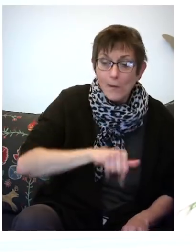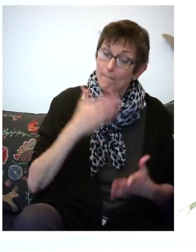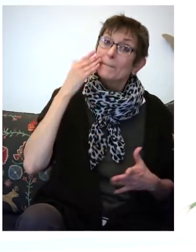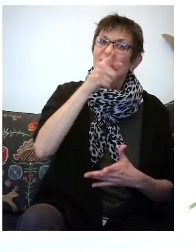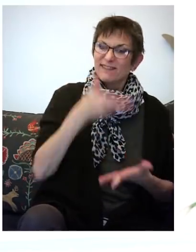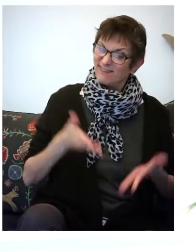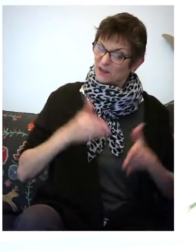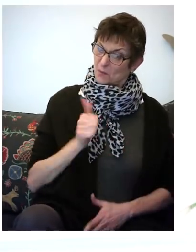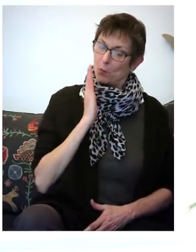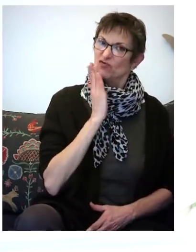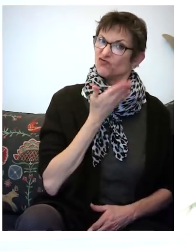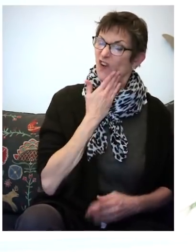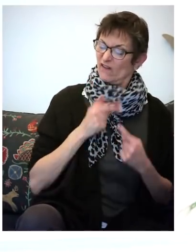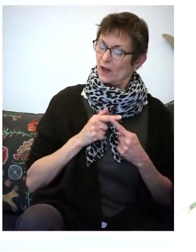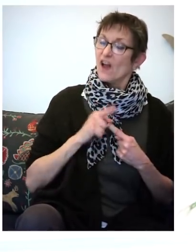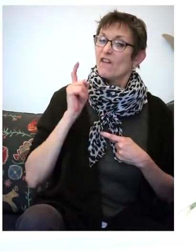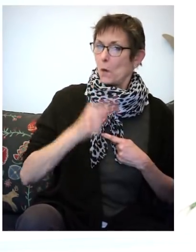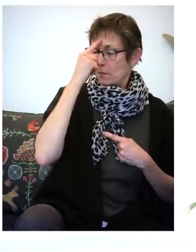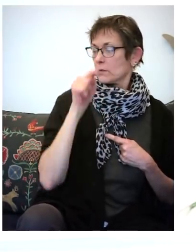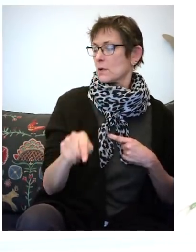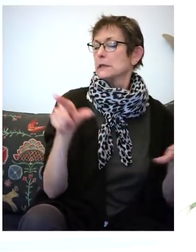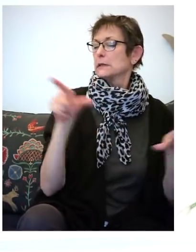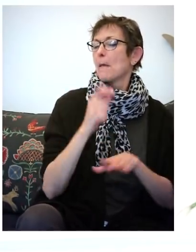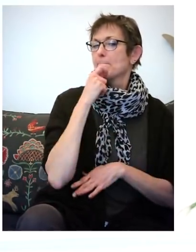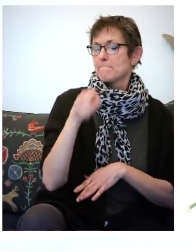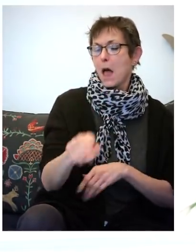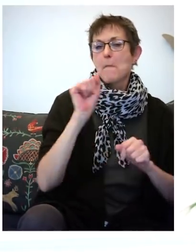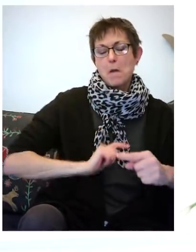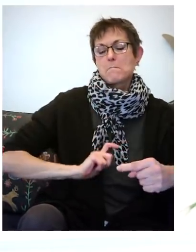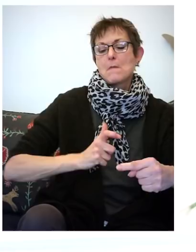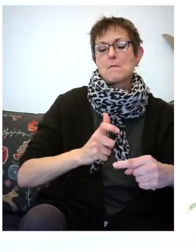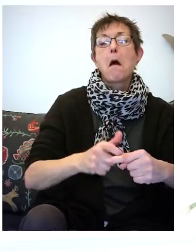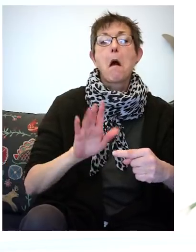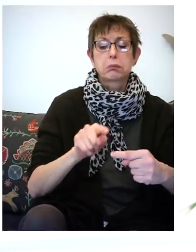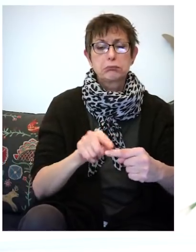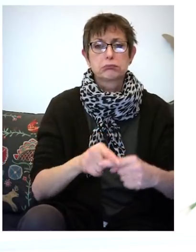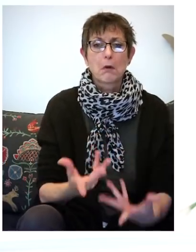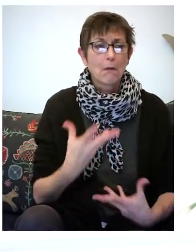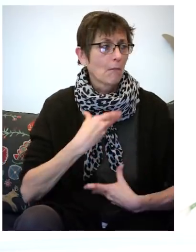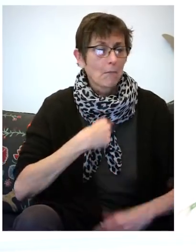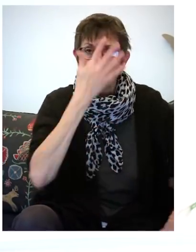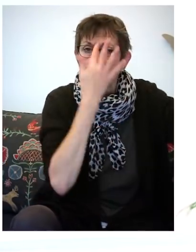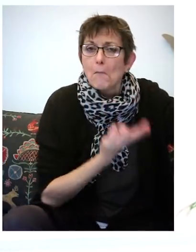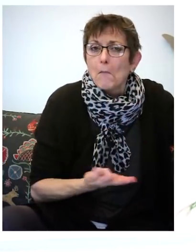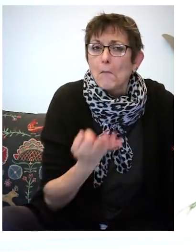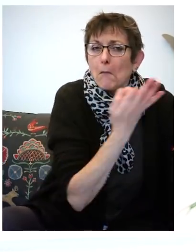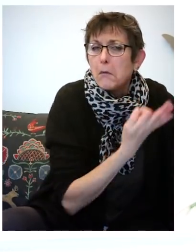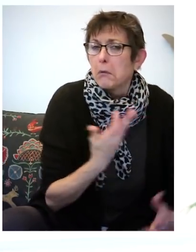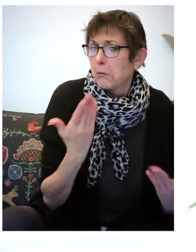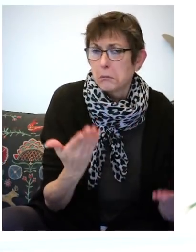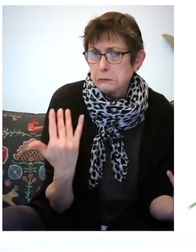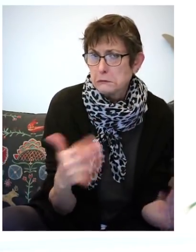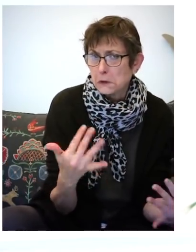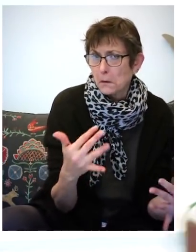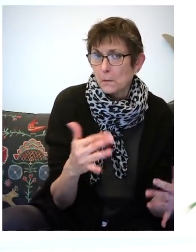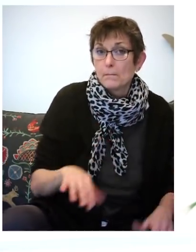le 1er janvier, alors forcez-vous à la tenir jusqu'au 7 mars et elle sera devenue une banale habitude dans votre vie. C'est génial, non? Moi, je vous propose de vous lancer